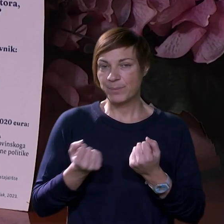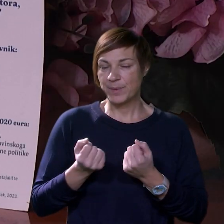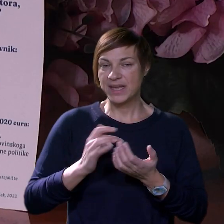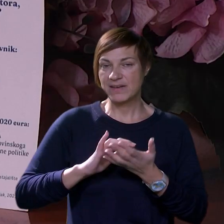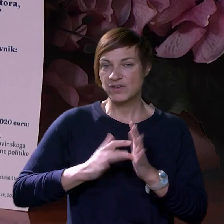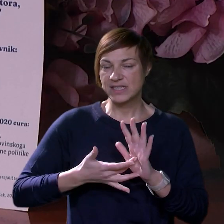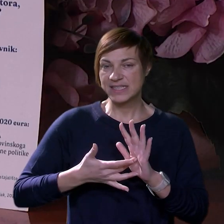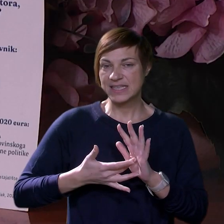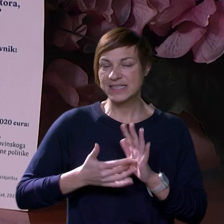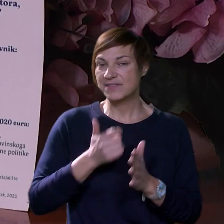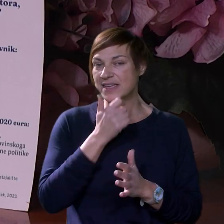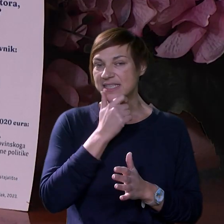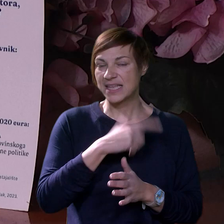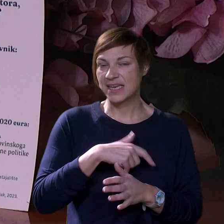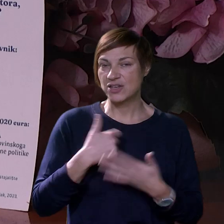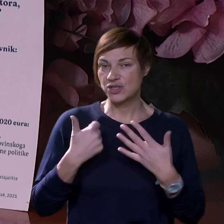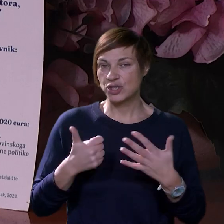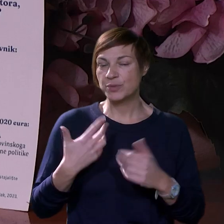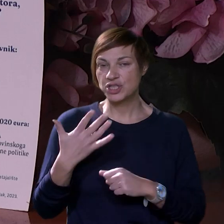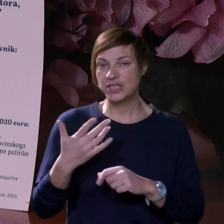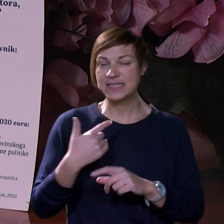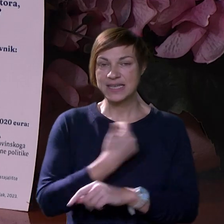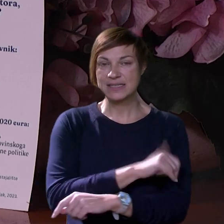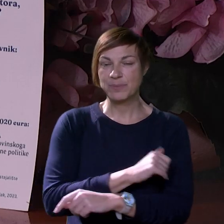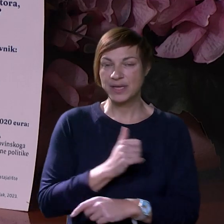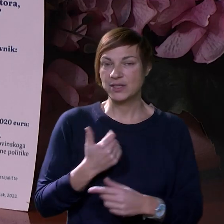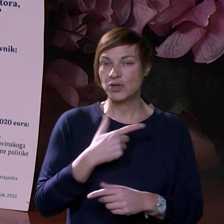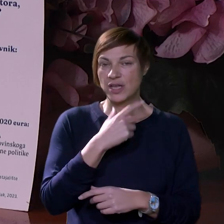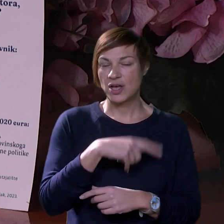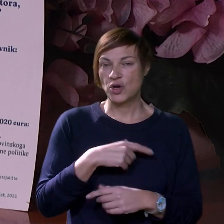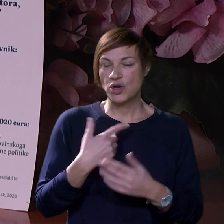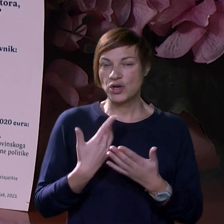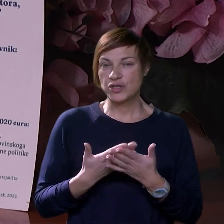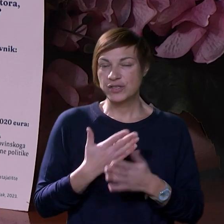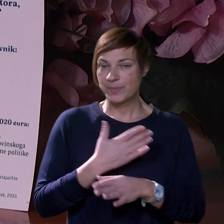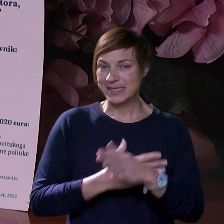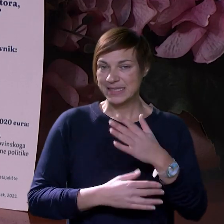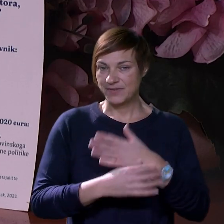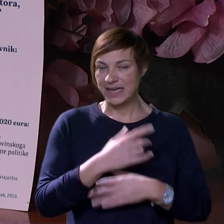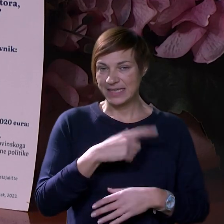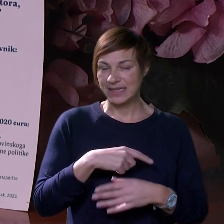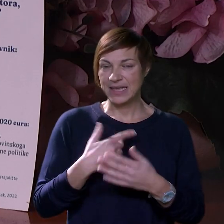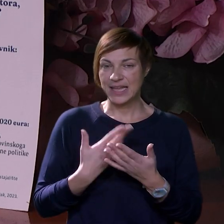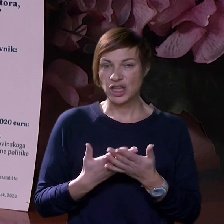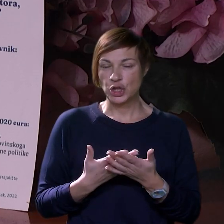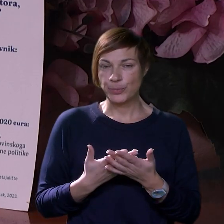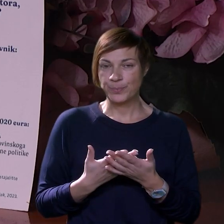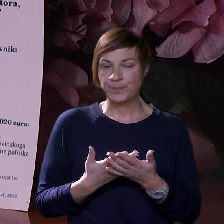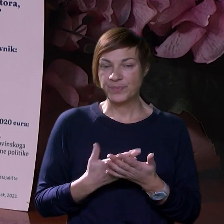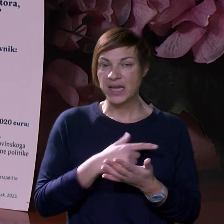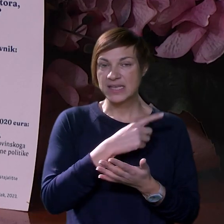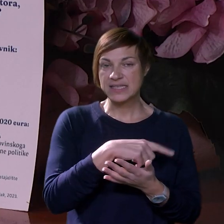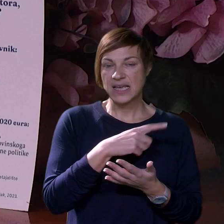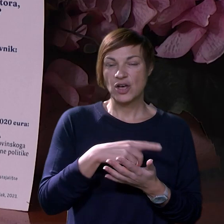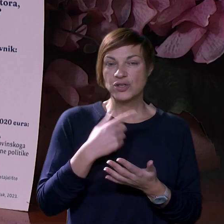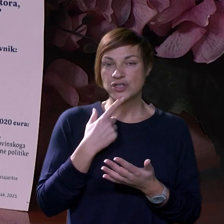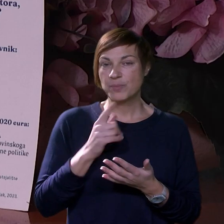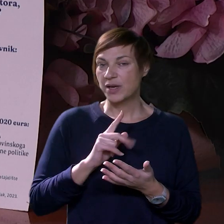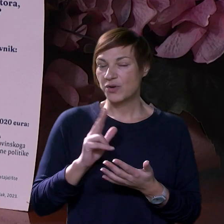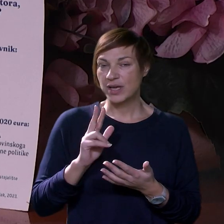za sve starije osobe od 65 godina i osobe sa invaliditetom. Dakle, za ljude